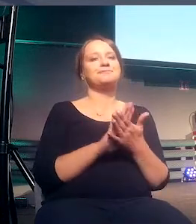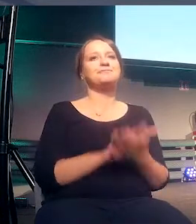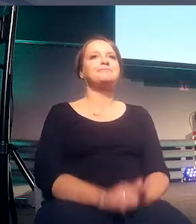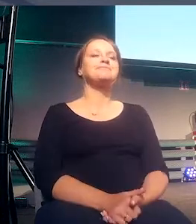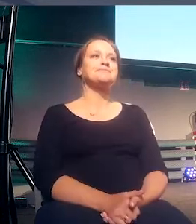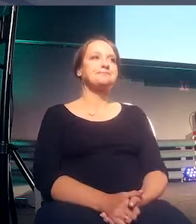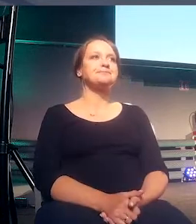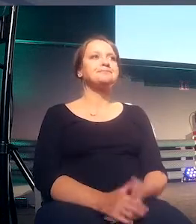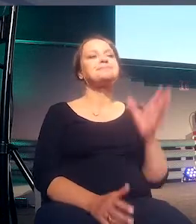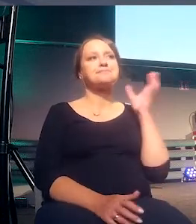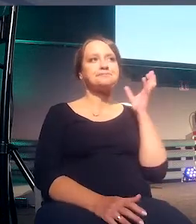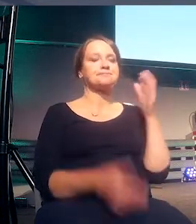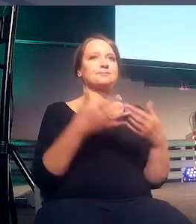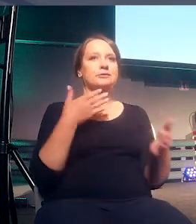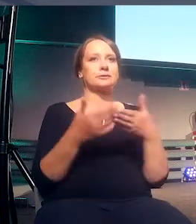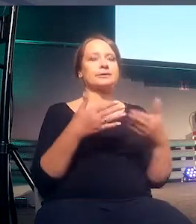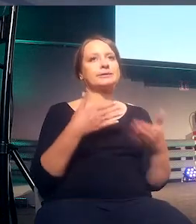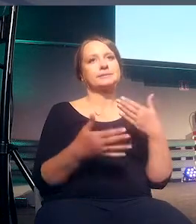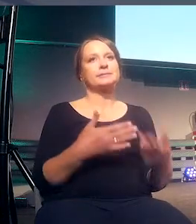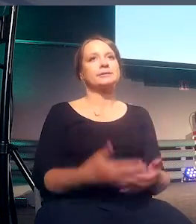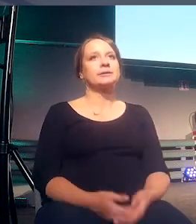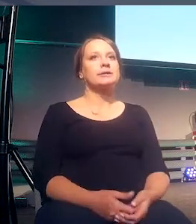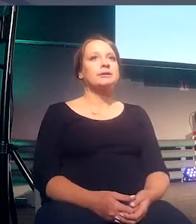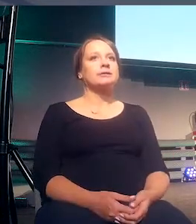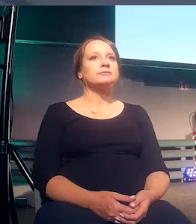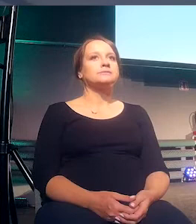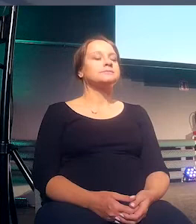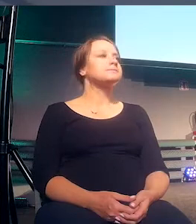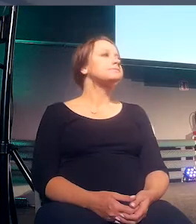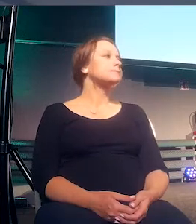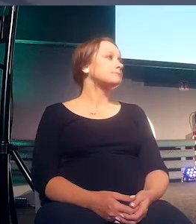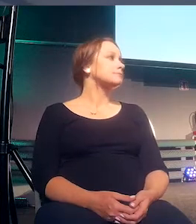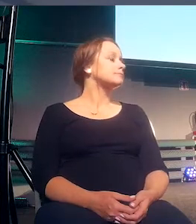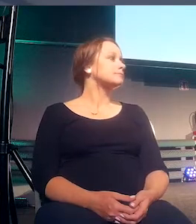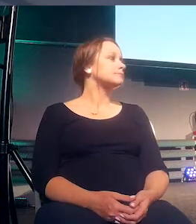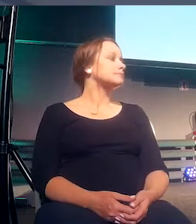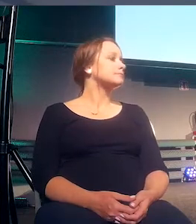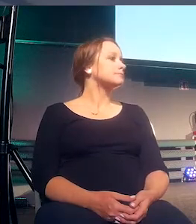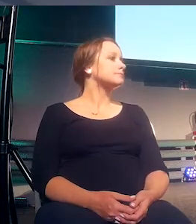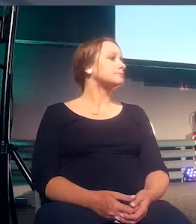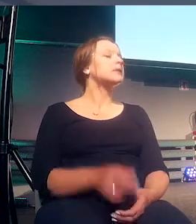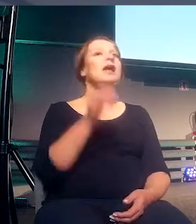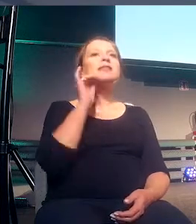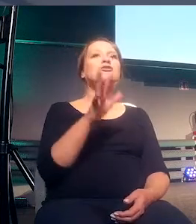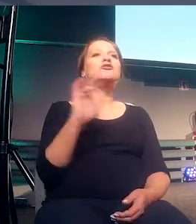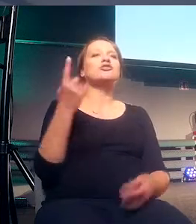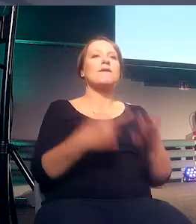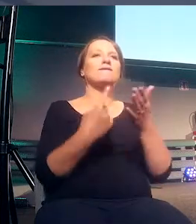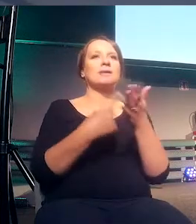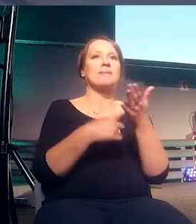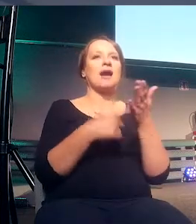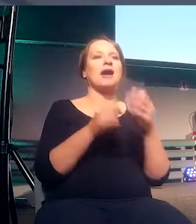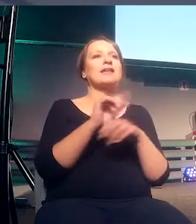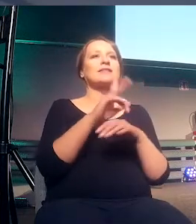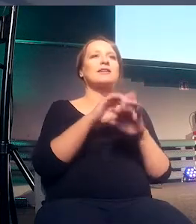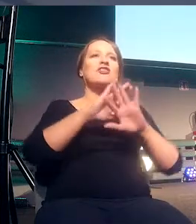drugiej osoby jest to rzecz, która wydaje się być bardzo łatwa, ale na co dzień, kiedy rozmawiamy z Marsjanami